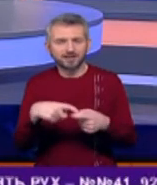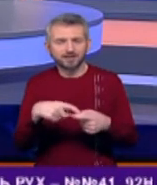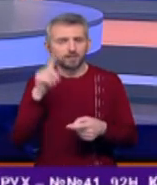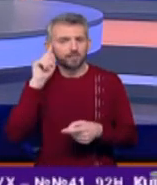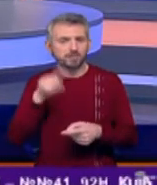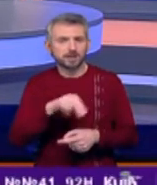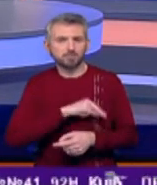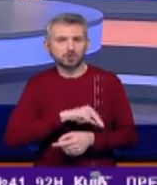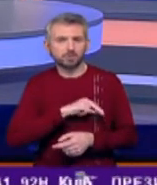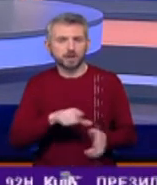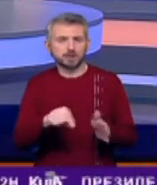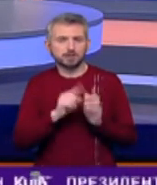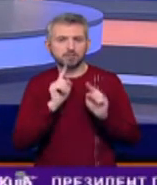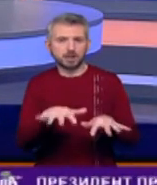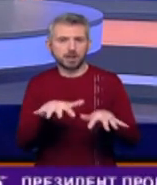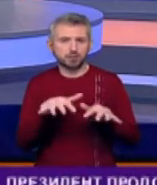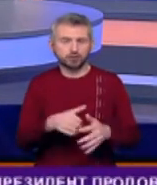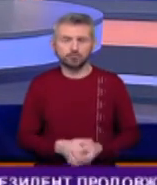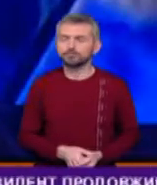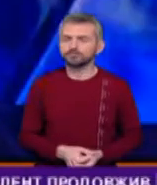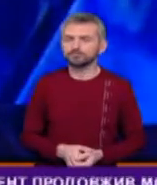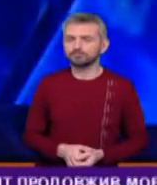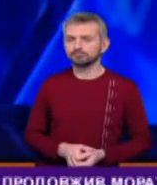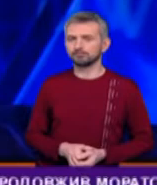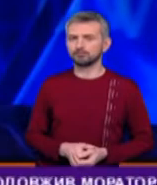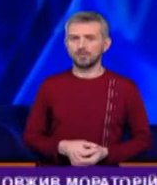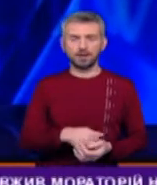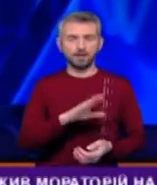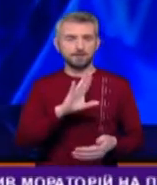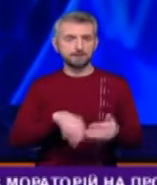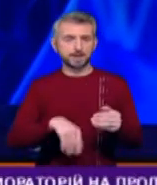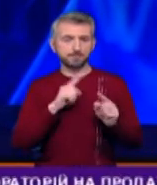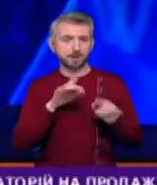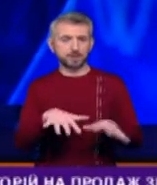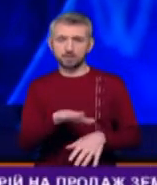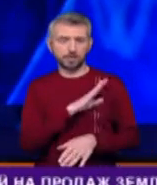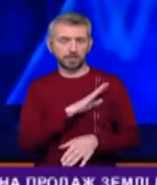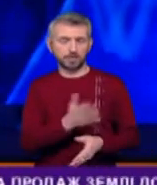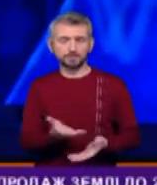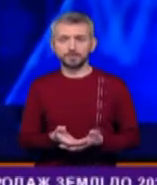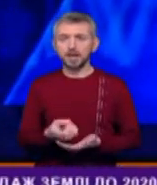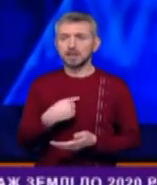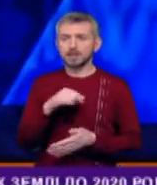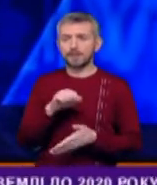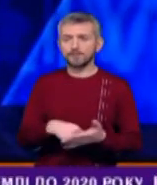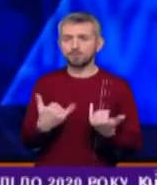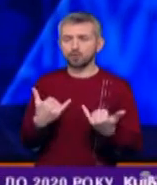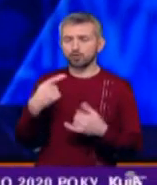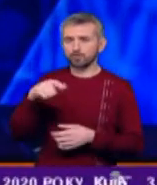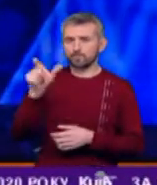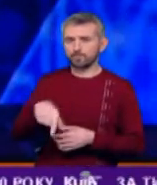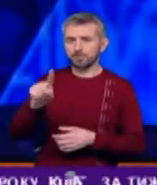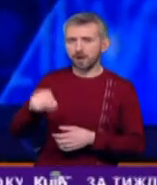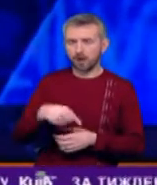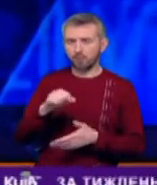вміння працювати з парламентом? Тому що без парламенту куди він? Я і від поточного ще вимагаю,